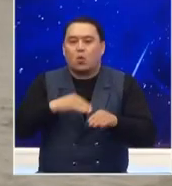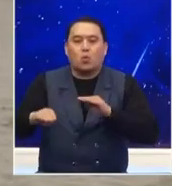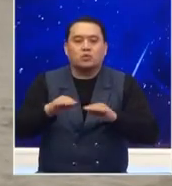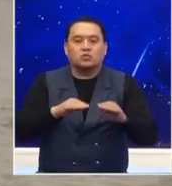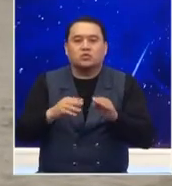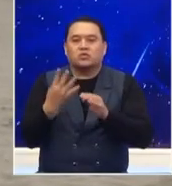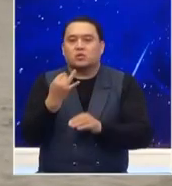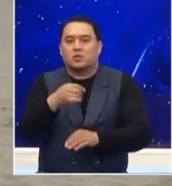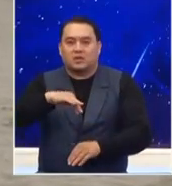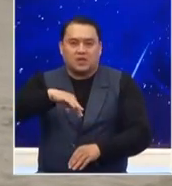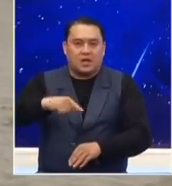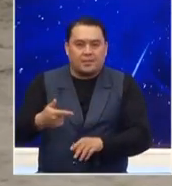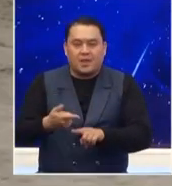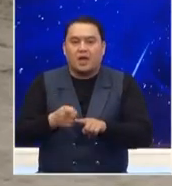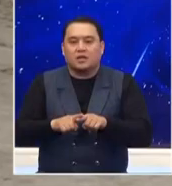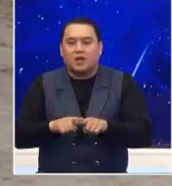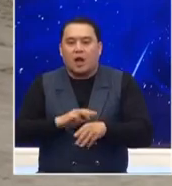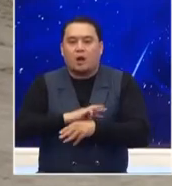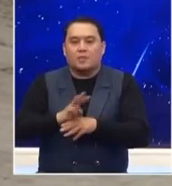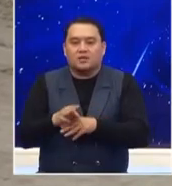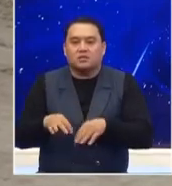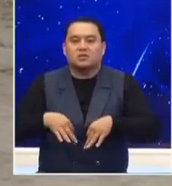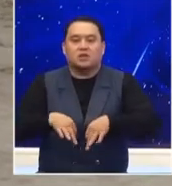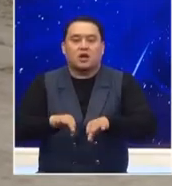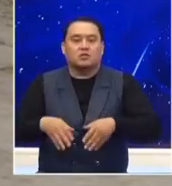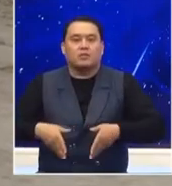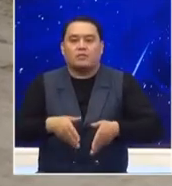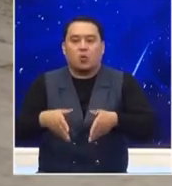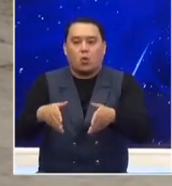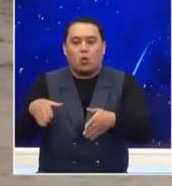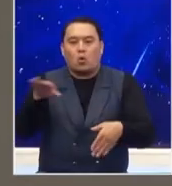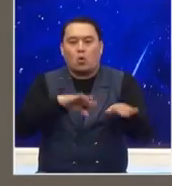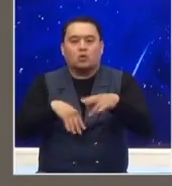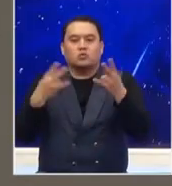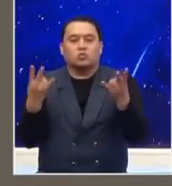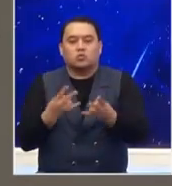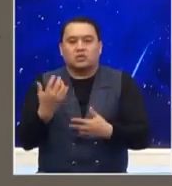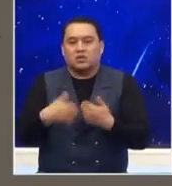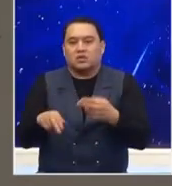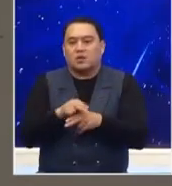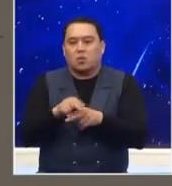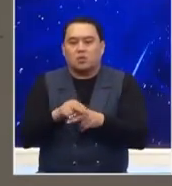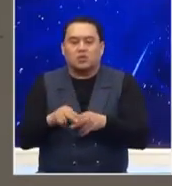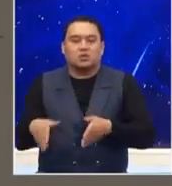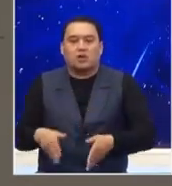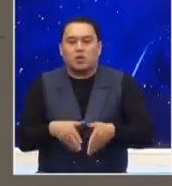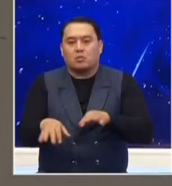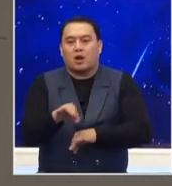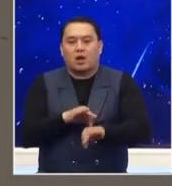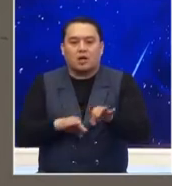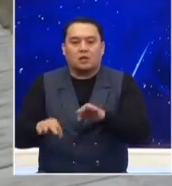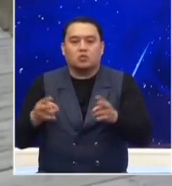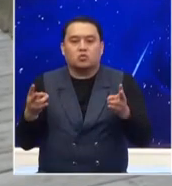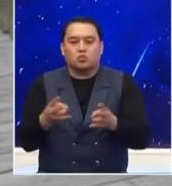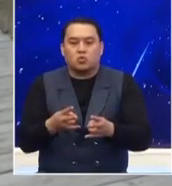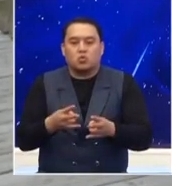на сумму 4 миллиарда тенге. А для обеспечения транспортной доступности горного туризма необходим средний ремонт дорог. Все эти проекты непременно